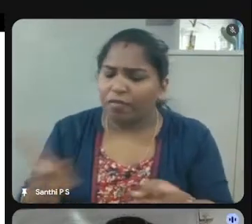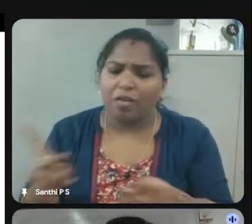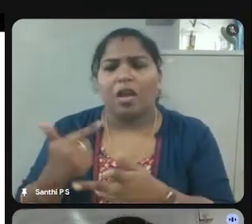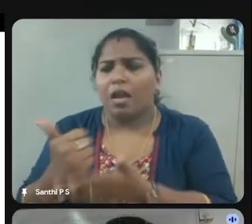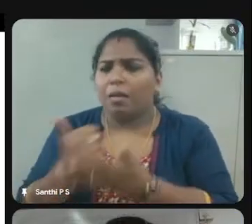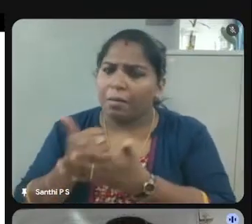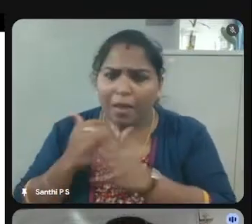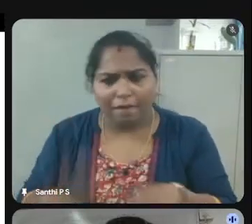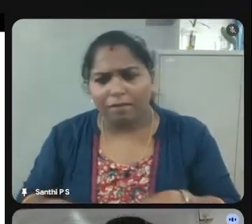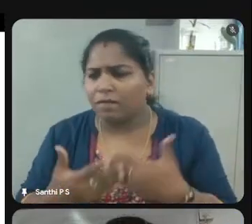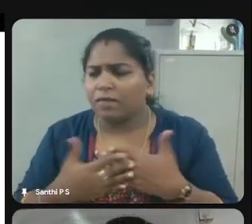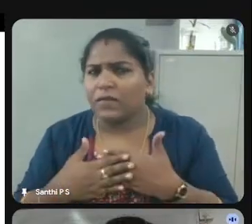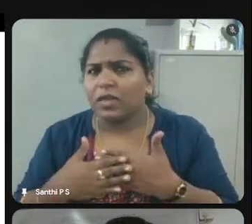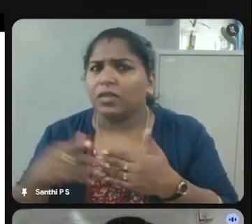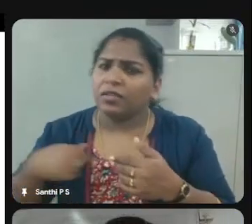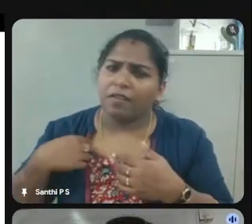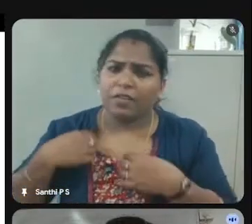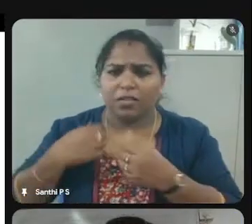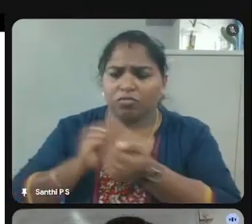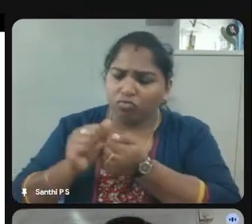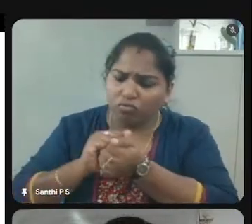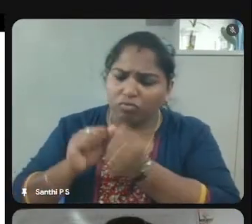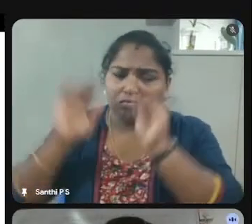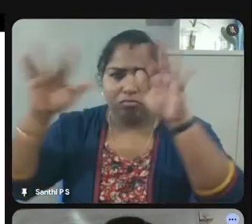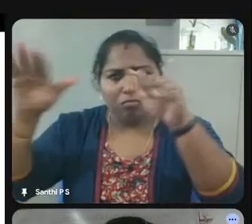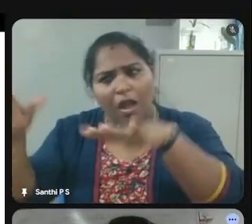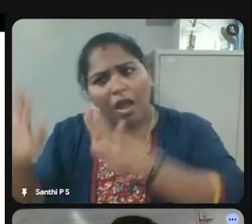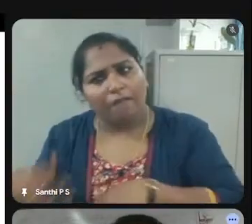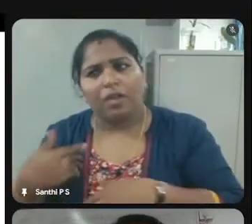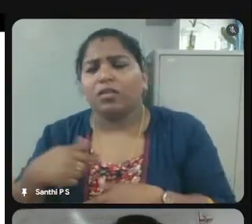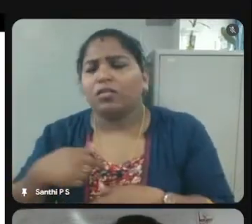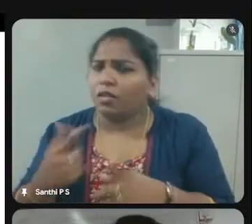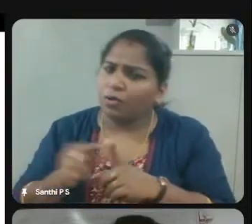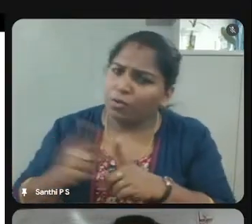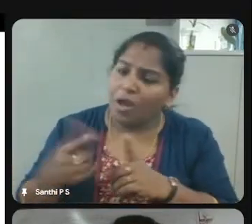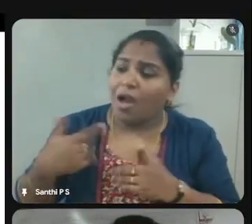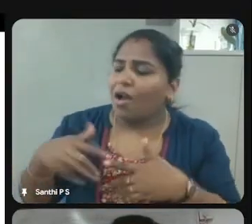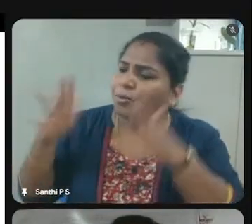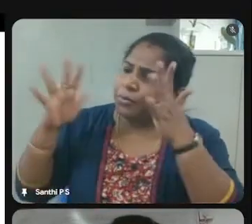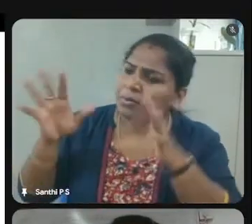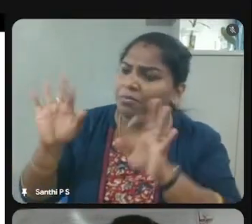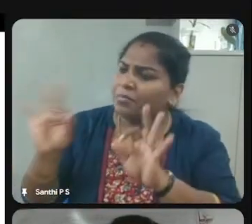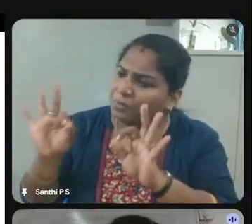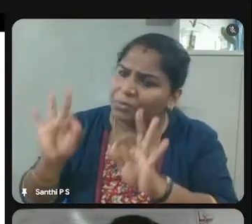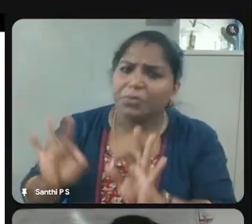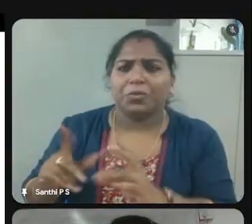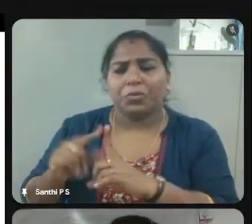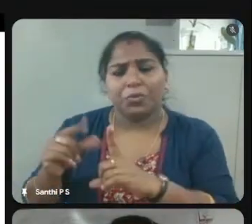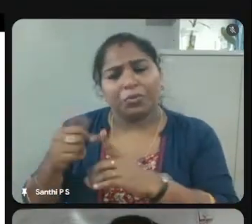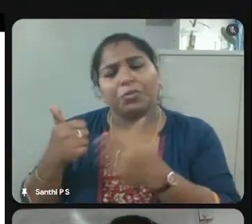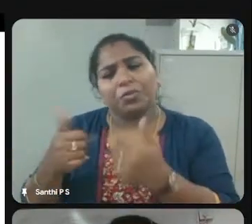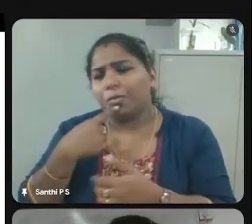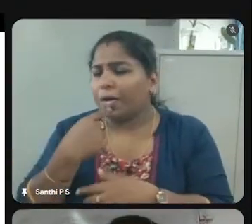സ്വന്തമായി തന്നെയാണ് തുണിയൊക്കെ നനച്ചിടുന്നത്. മറ്റാരും കഴിയുന്നത് അവന് ഇഷ്ടമല്ല. അപ്പൊ അതൊക്കെ ചെയ്യുമ്പോൾ ഞാൻ അവനെ നല്ലത് ഇങ്ങനെ ചെയ്യണം എന്നൊക്കെ പറയും.